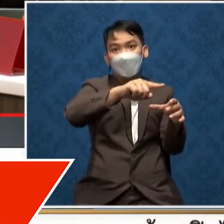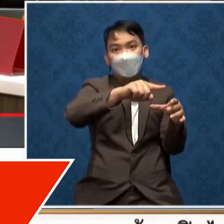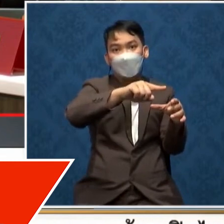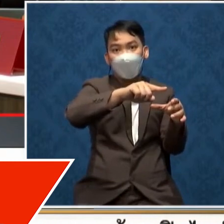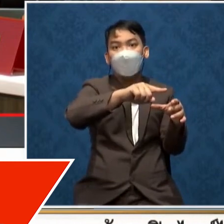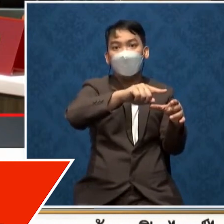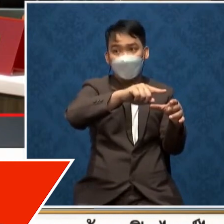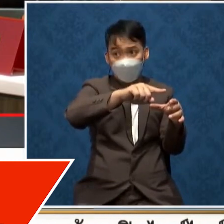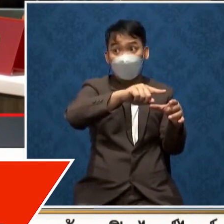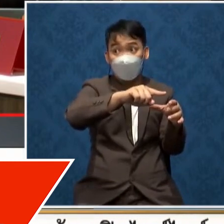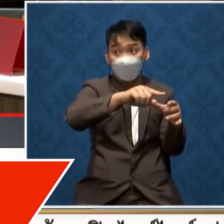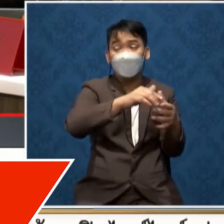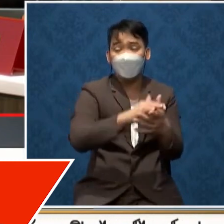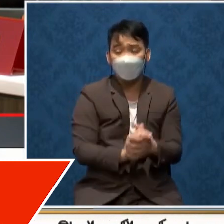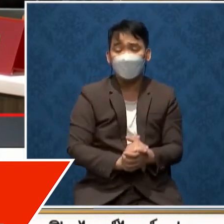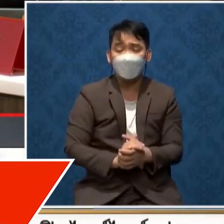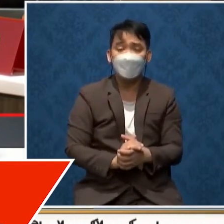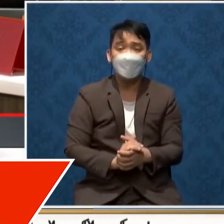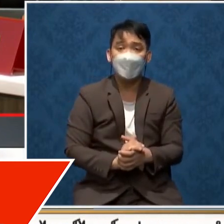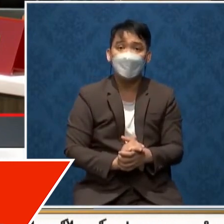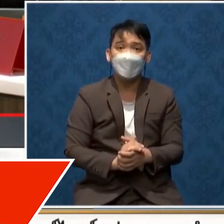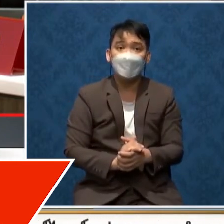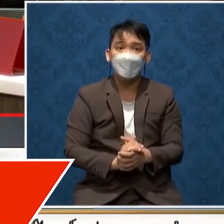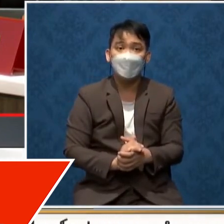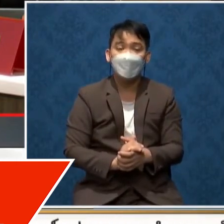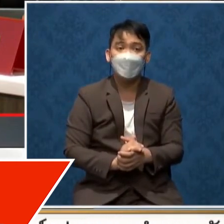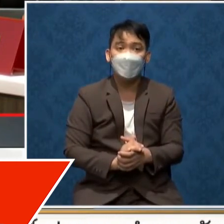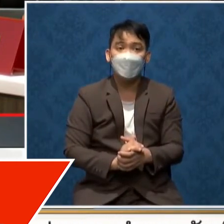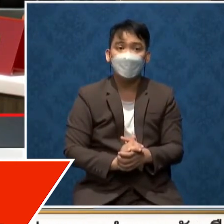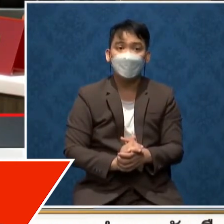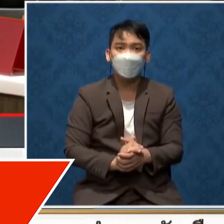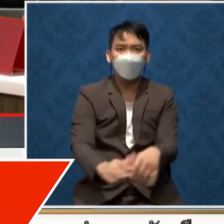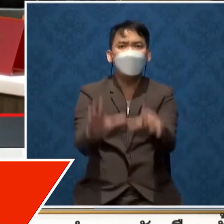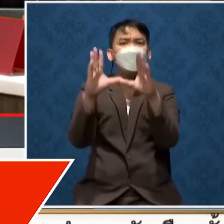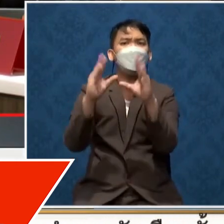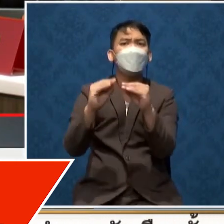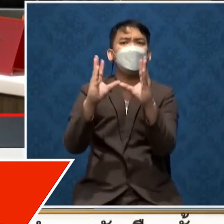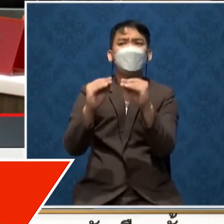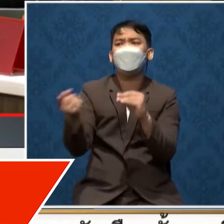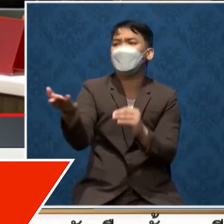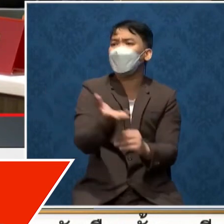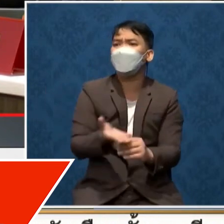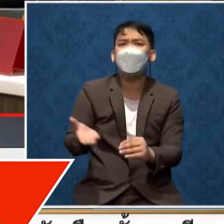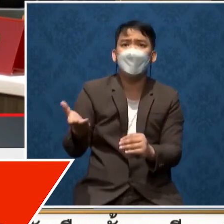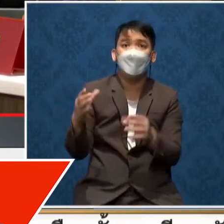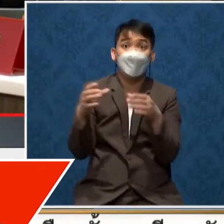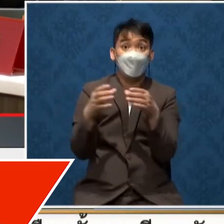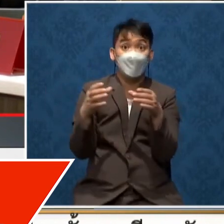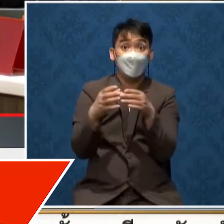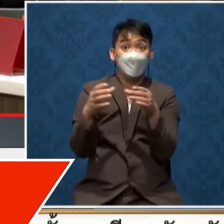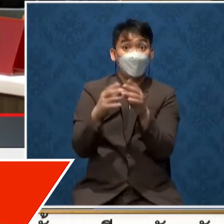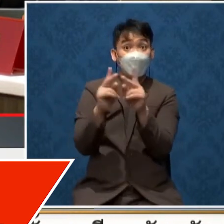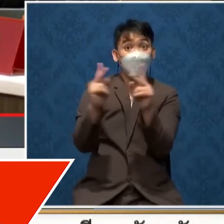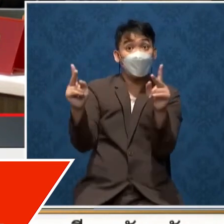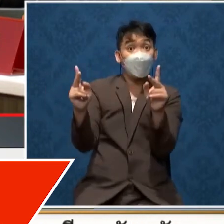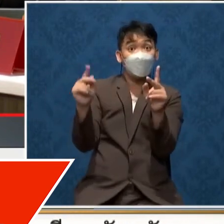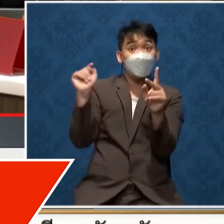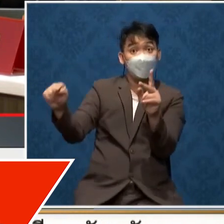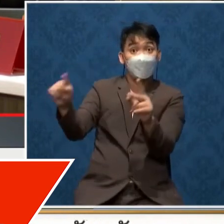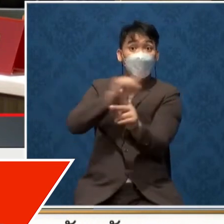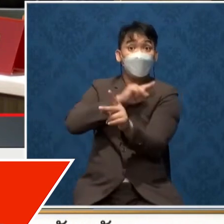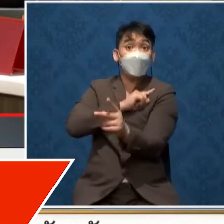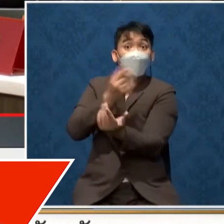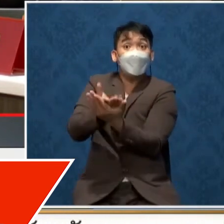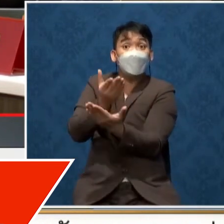งอำนาจนี้ครับแต่ถ้าที่ประชุมบอกว่าให้กรรมาธิการที่มาจากสำนักงบประมาณไปพิจารณ